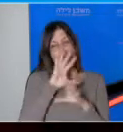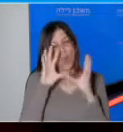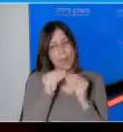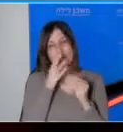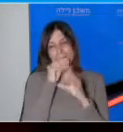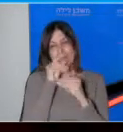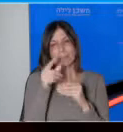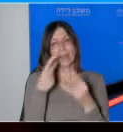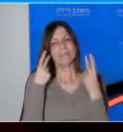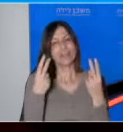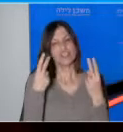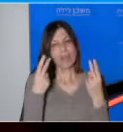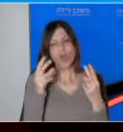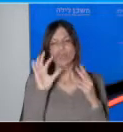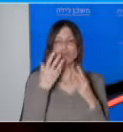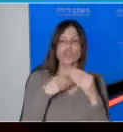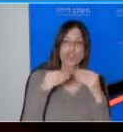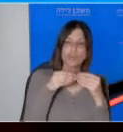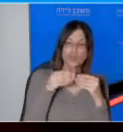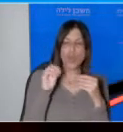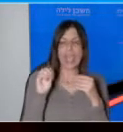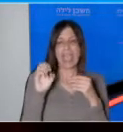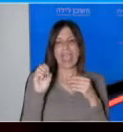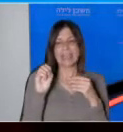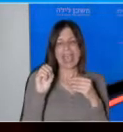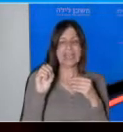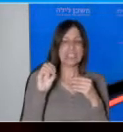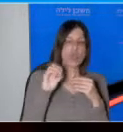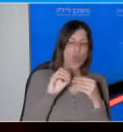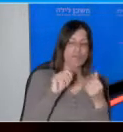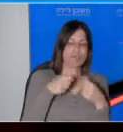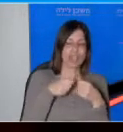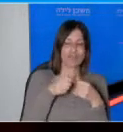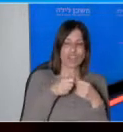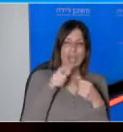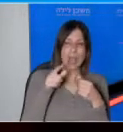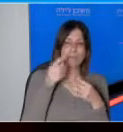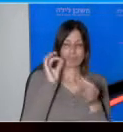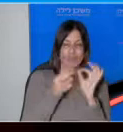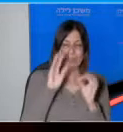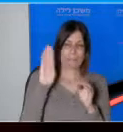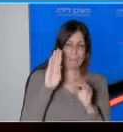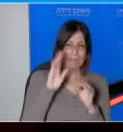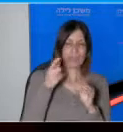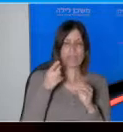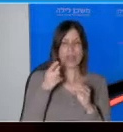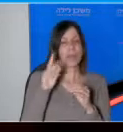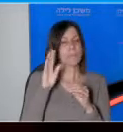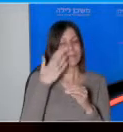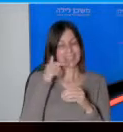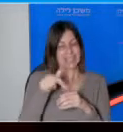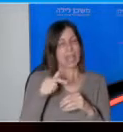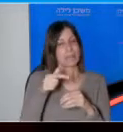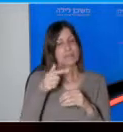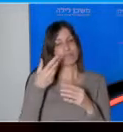על המשמעות של אם השתמשו ב-NSO, לא השתמשו ב-NSO, לגבי משפט נתניהו. אבל האמת שבמדינת ישראל מותר להשתמש